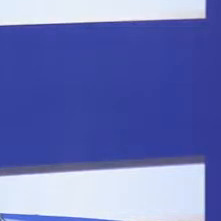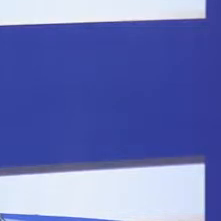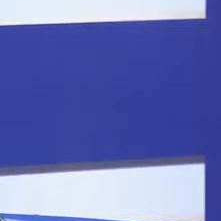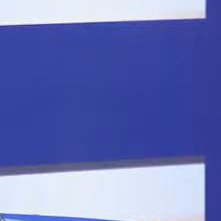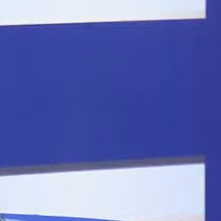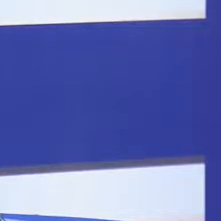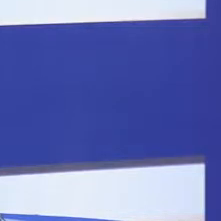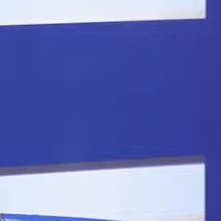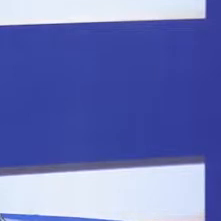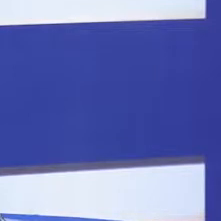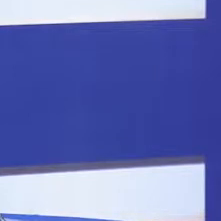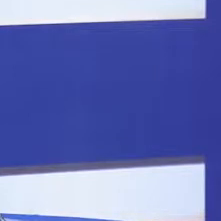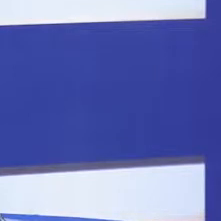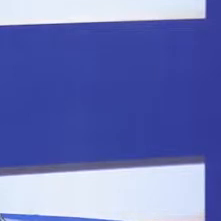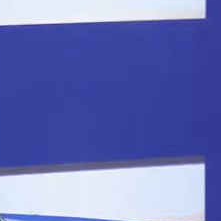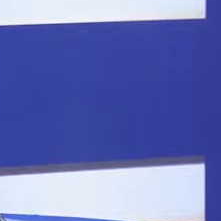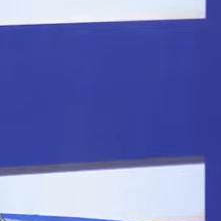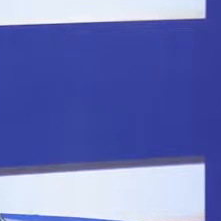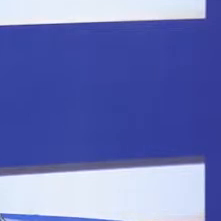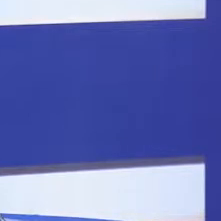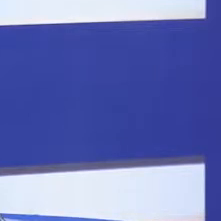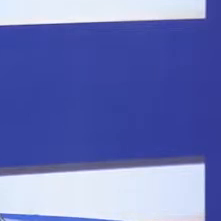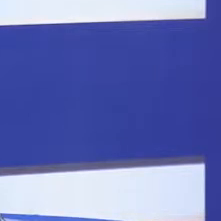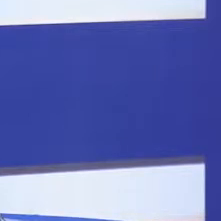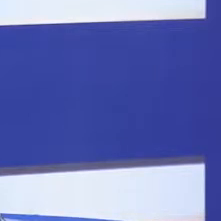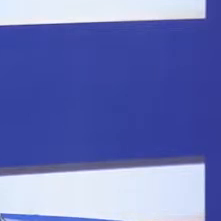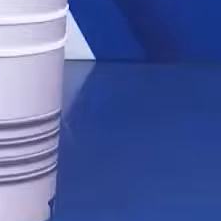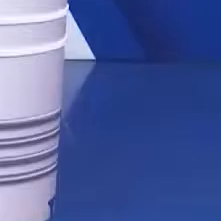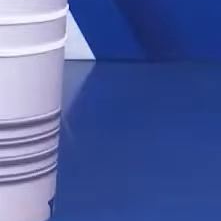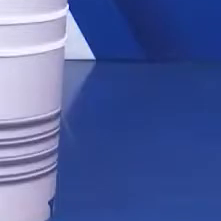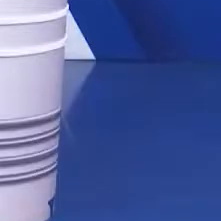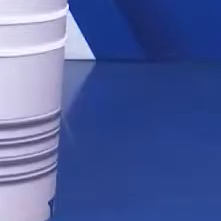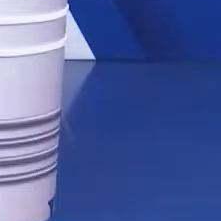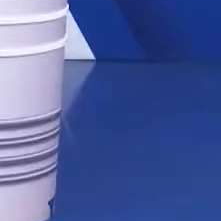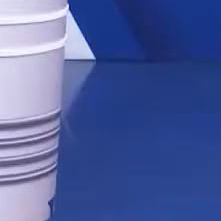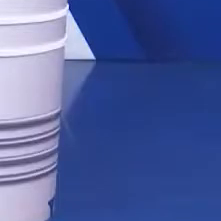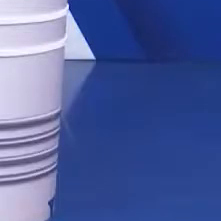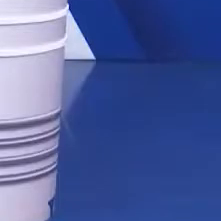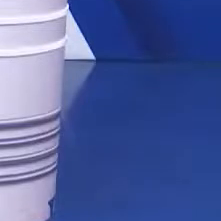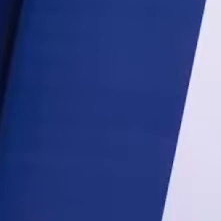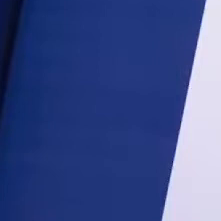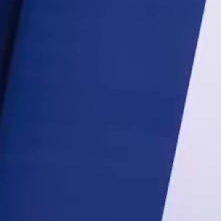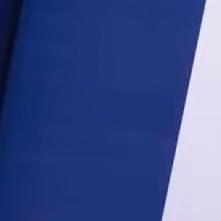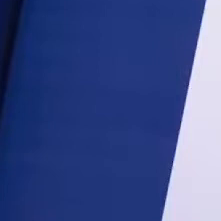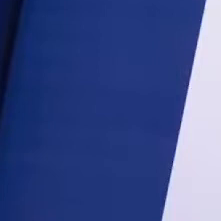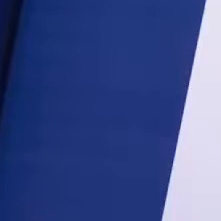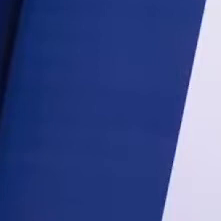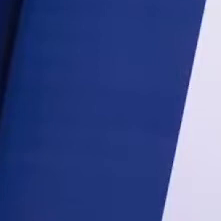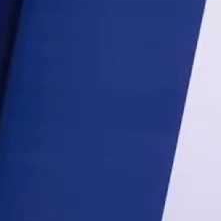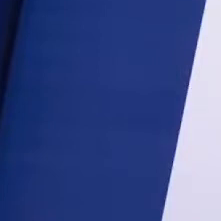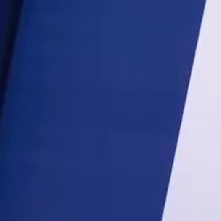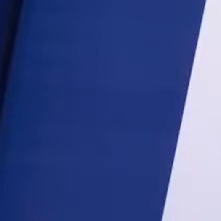в частности, деятельность гражданского ресурсного центра. Итак, в студии Гульбаршин Муштанова, председатель общественного объединения «Жайк-Тане». Добрый